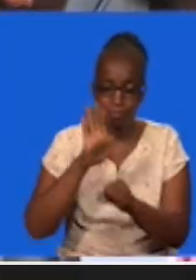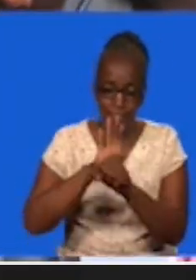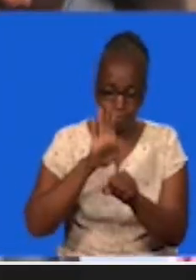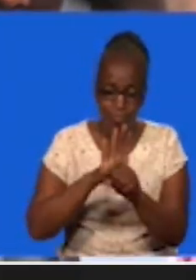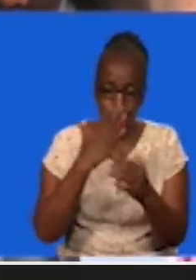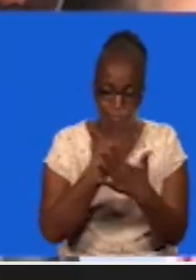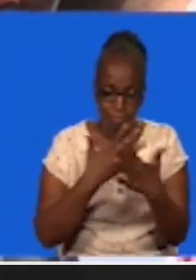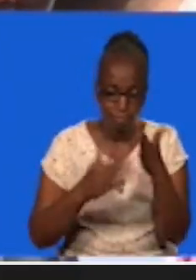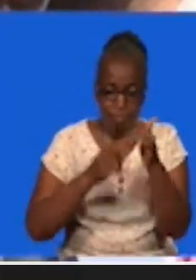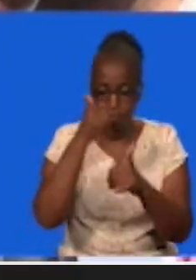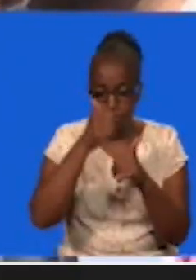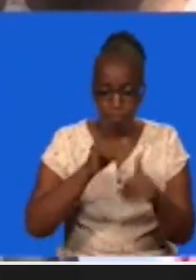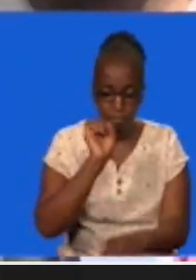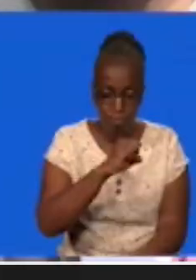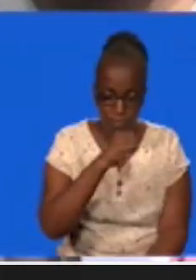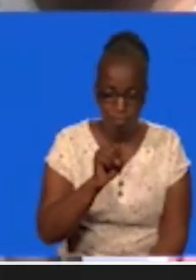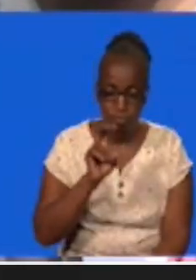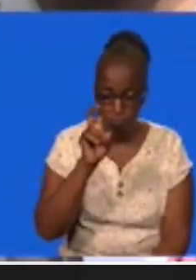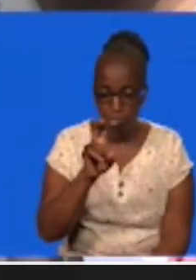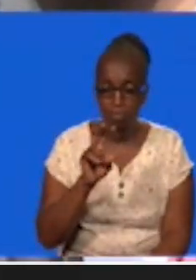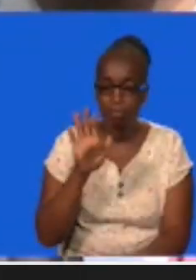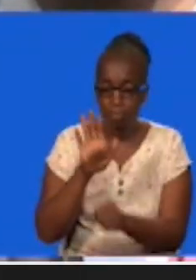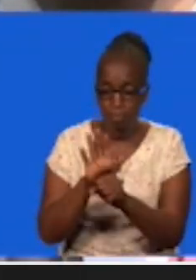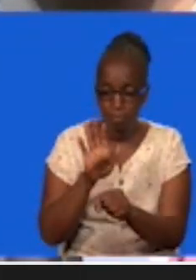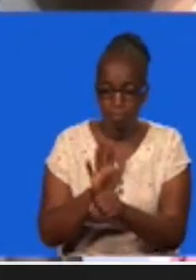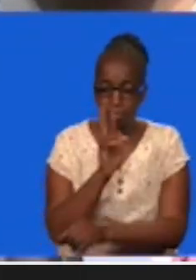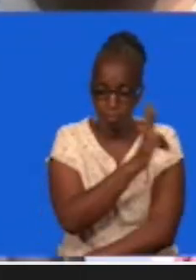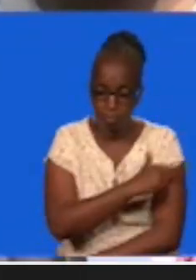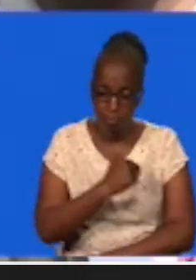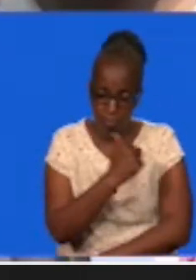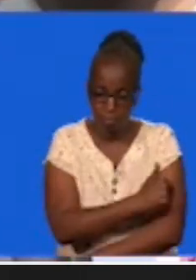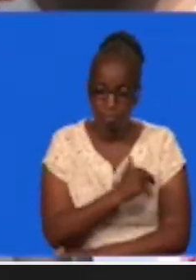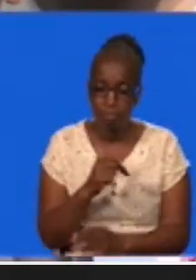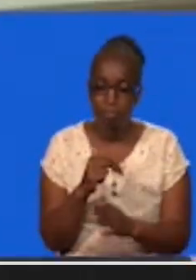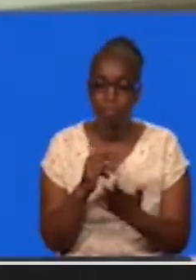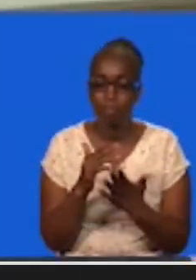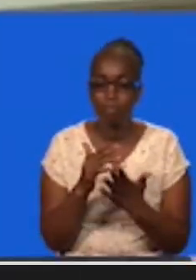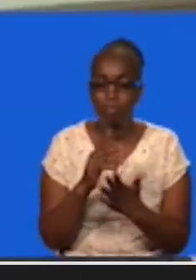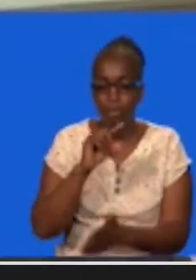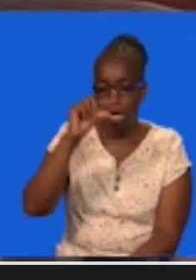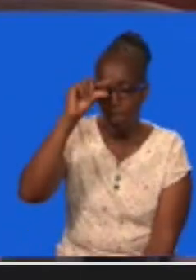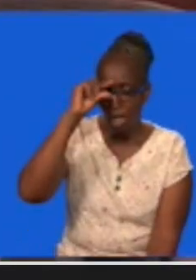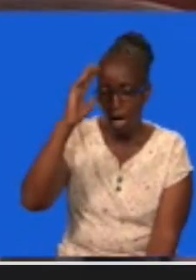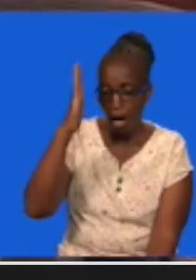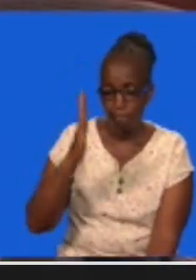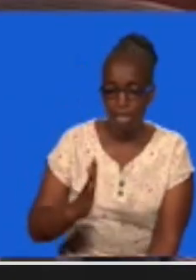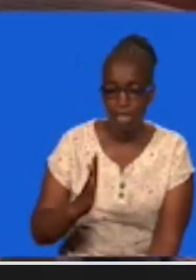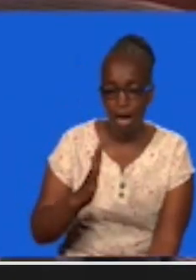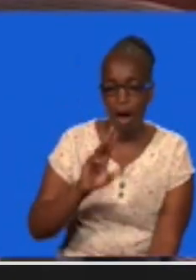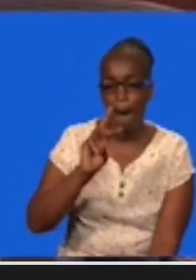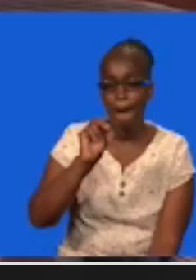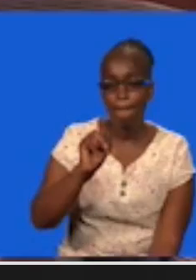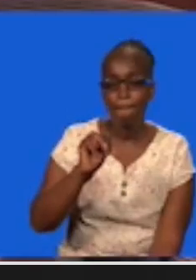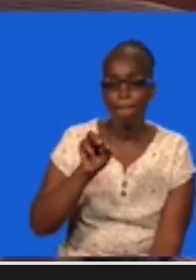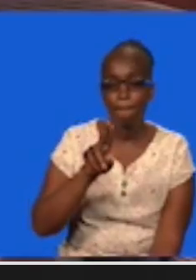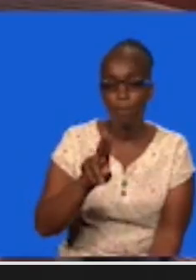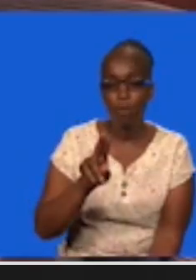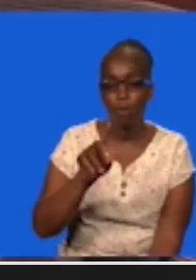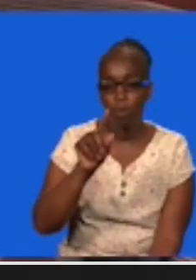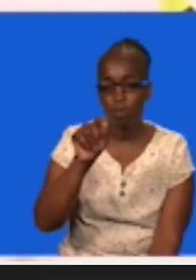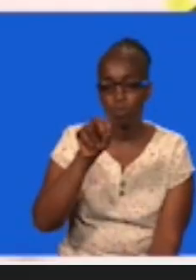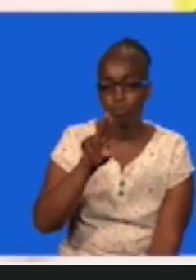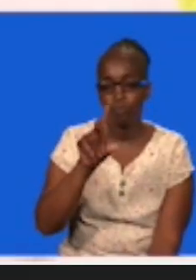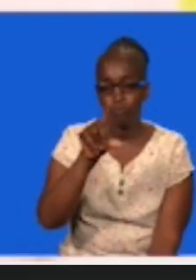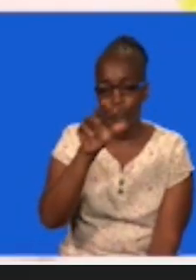na vitu na vifaa ambavyo haziwezi onekana hospitali nyingi Makueni hata counties zingine. Gavana Mutula aidha